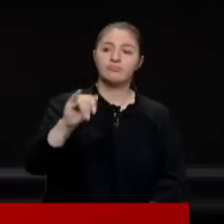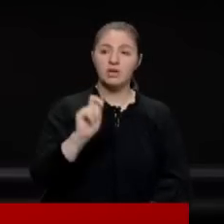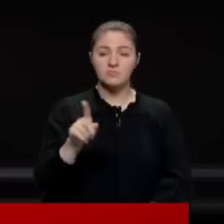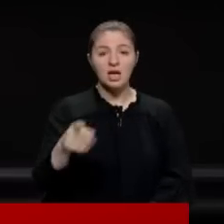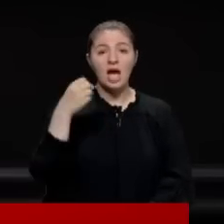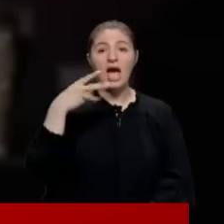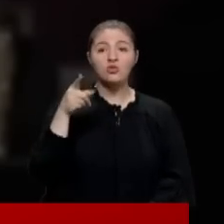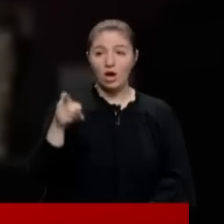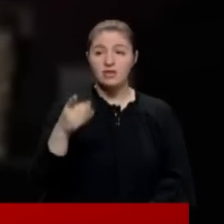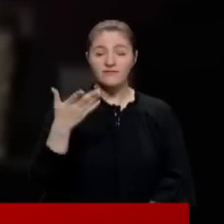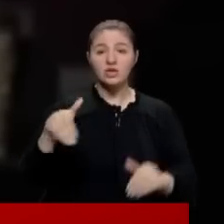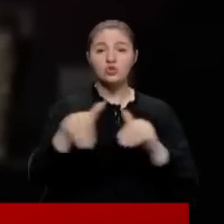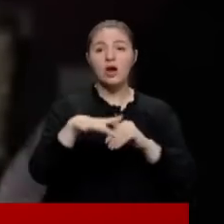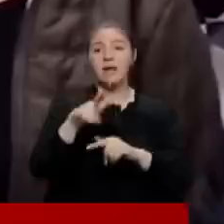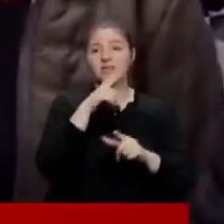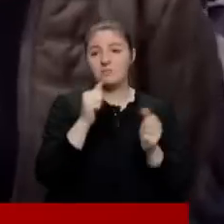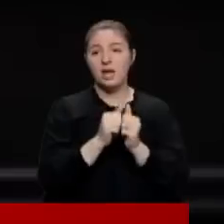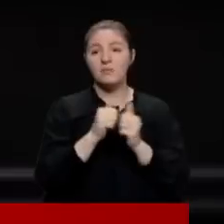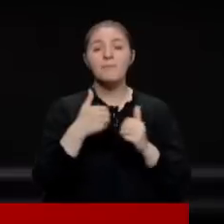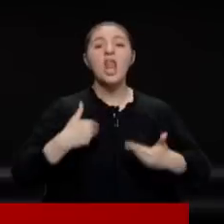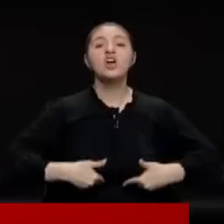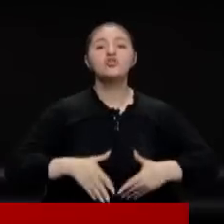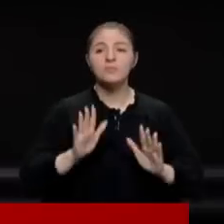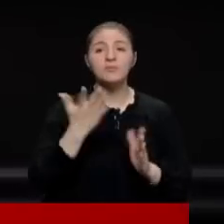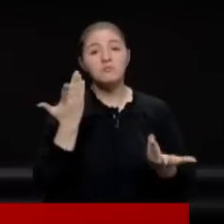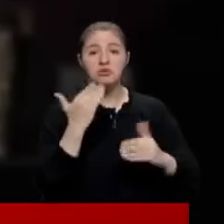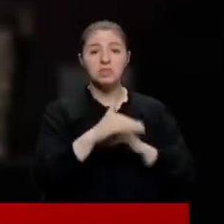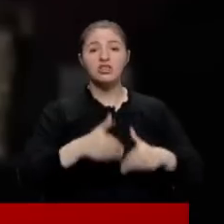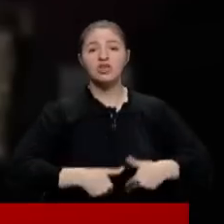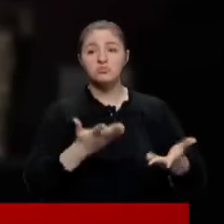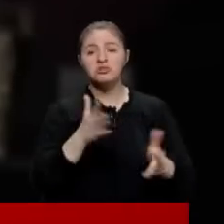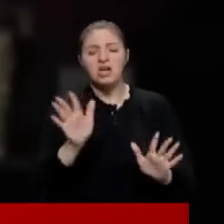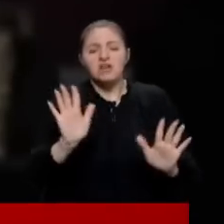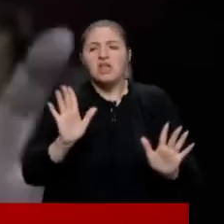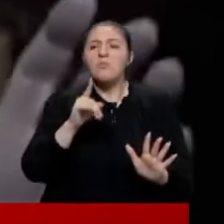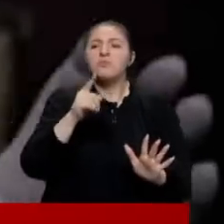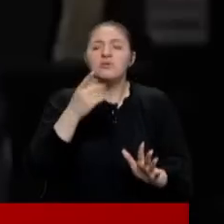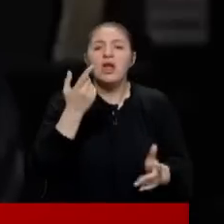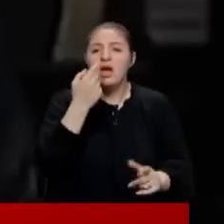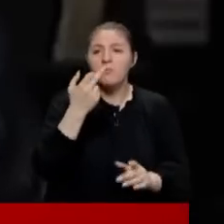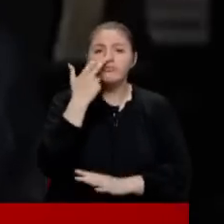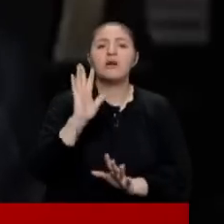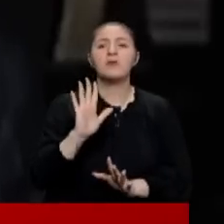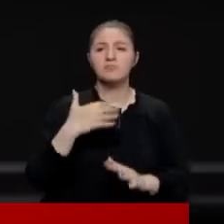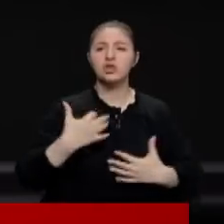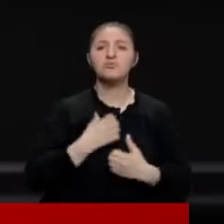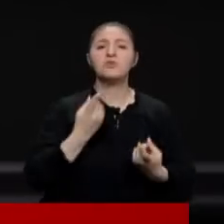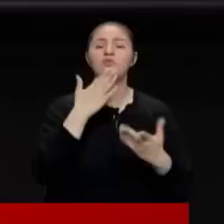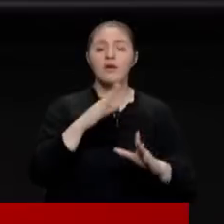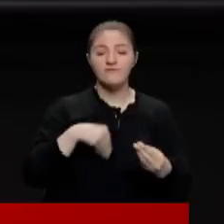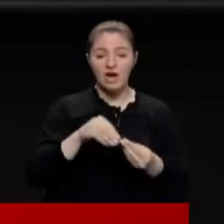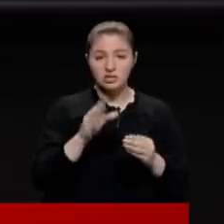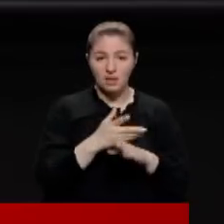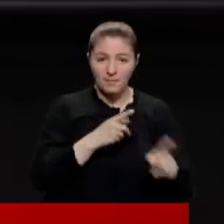eleştirdi. Erdoğan ve sokağın sesiyle. Ben açım. Neymiş? Millet açmış. Sakın ha bunları aldırmayın. Bizde kriz falan yok.